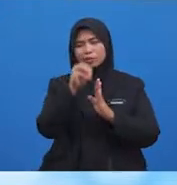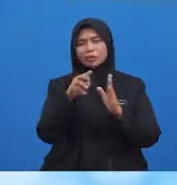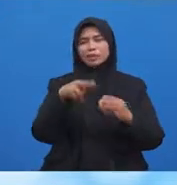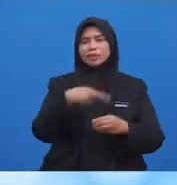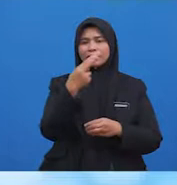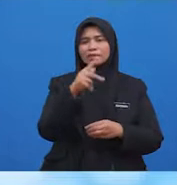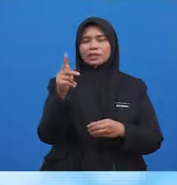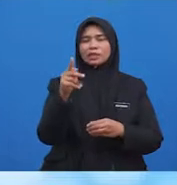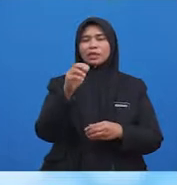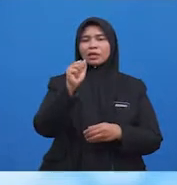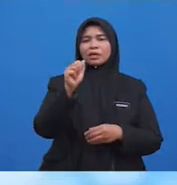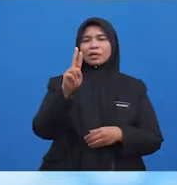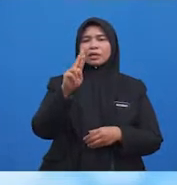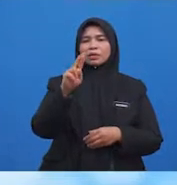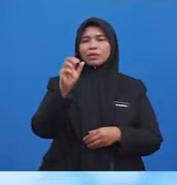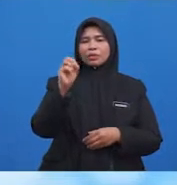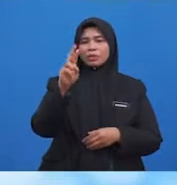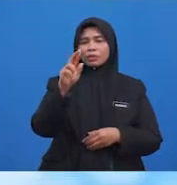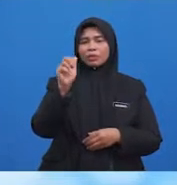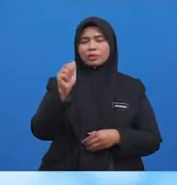menghasilkan Arora